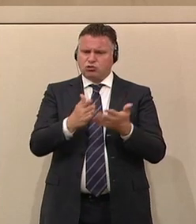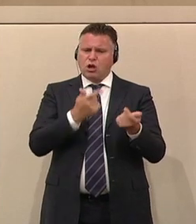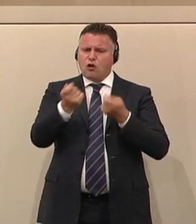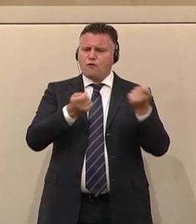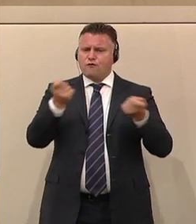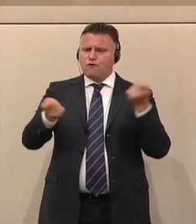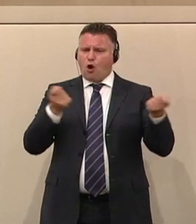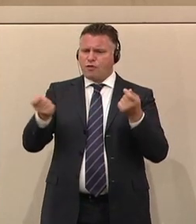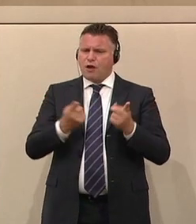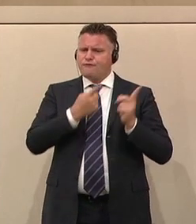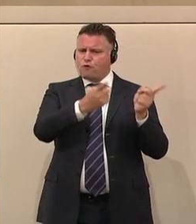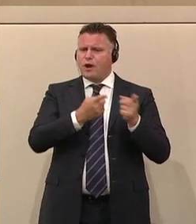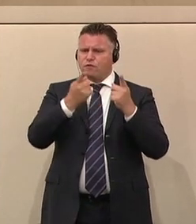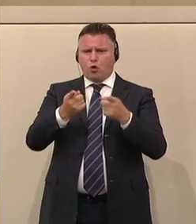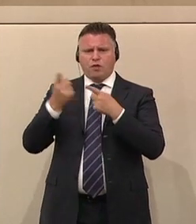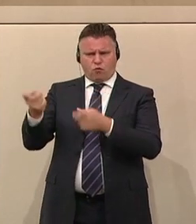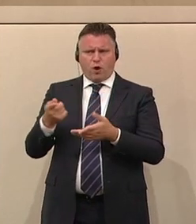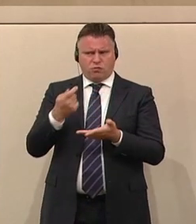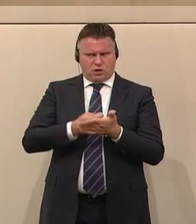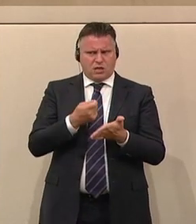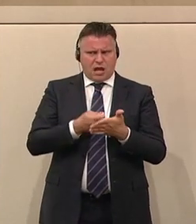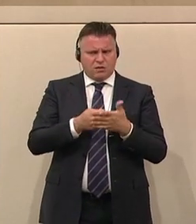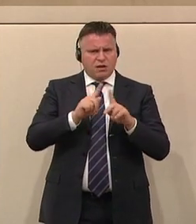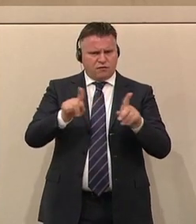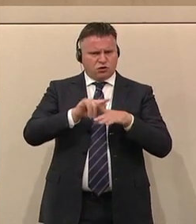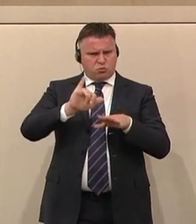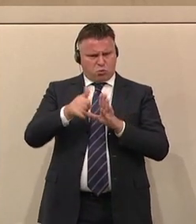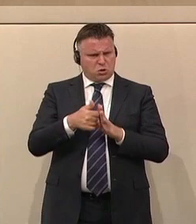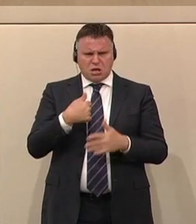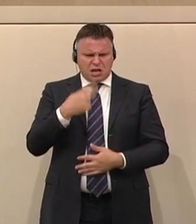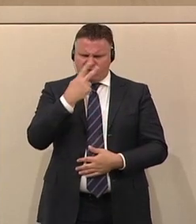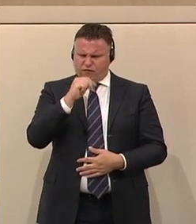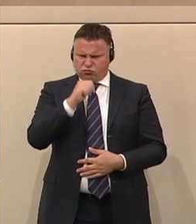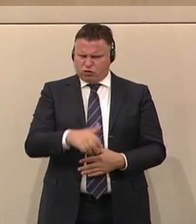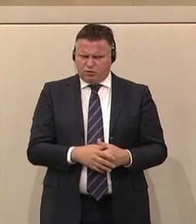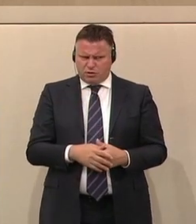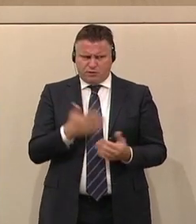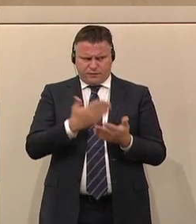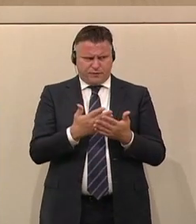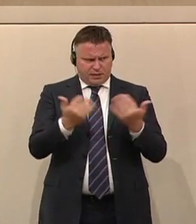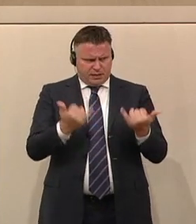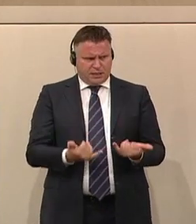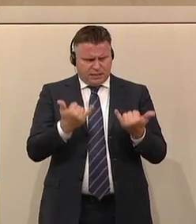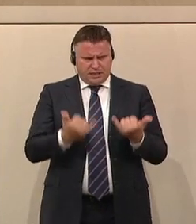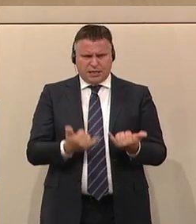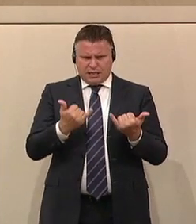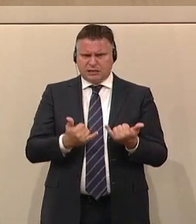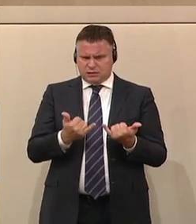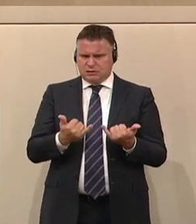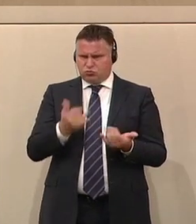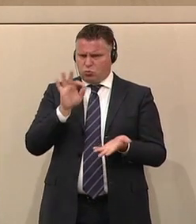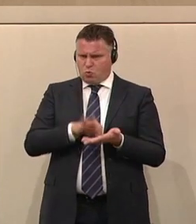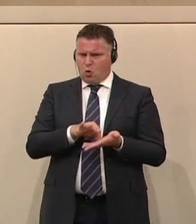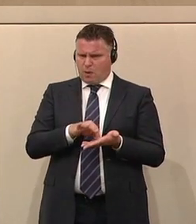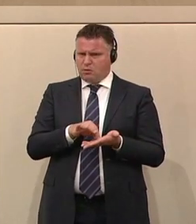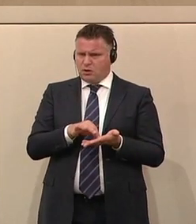die Vergabeentscheidungen von Projekten befindet. Das verstehe ich wirklich nicht. Und gerade in Zeiten, wo wir über Abbau